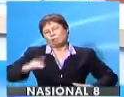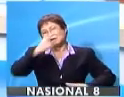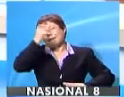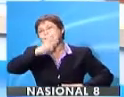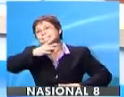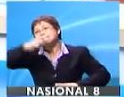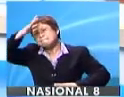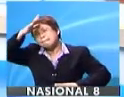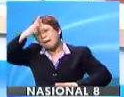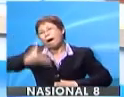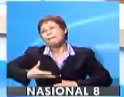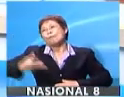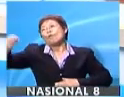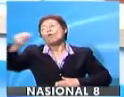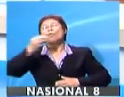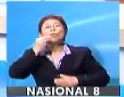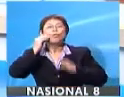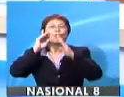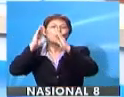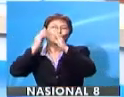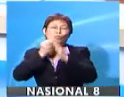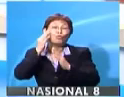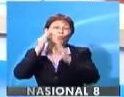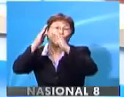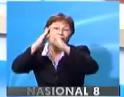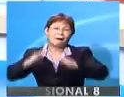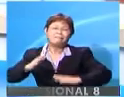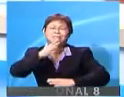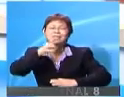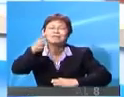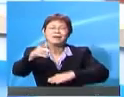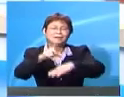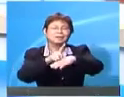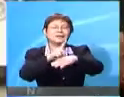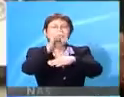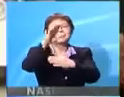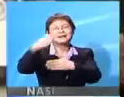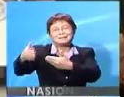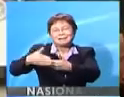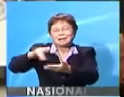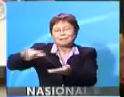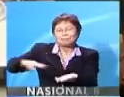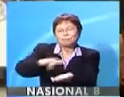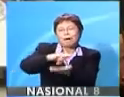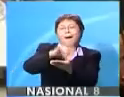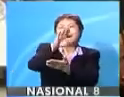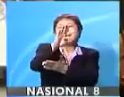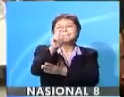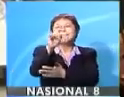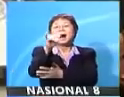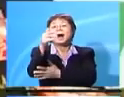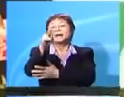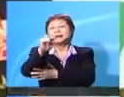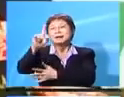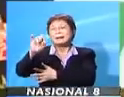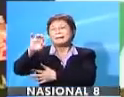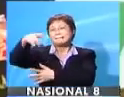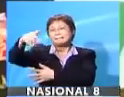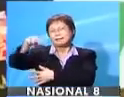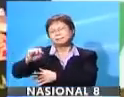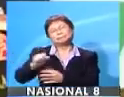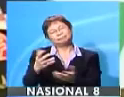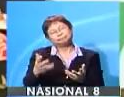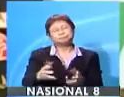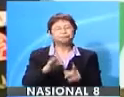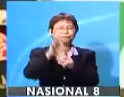ibu bapa mangsa pulang ke rumah neneknya di Bayan Lepas. Pulau Pinang dalam tempoh. Sebab kalau